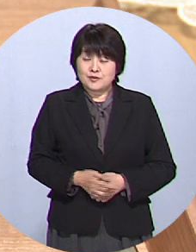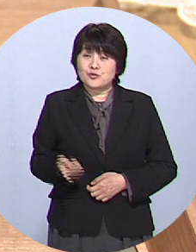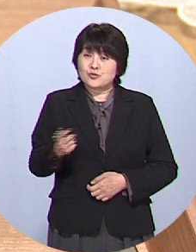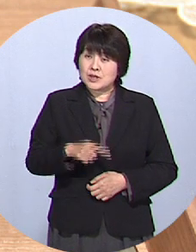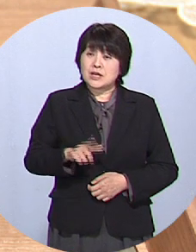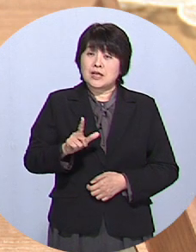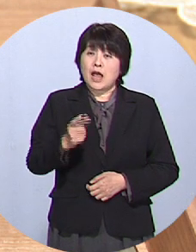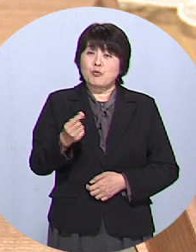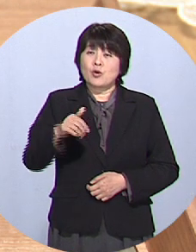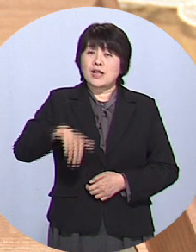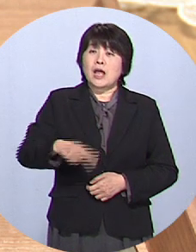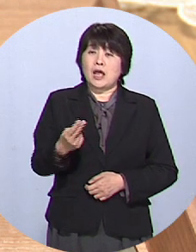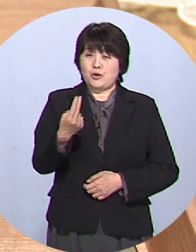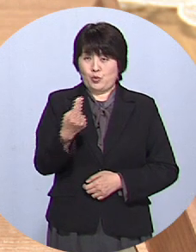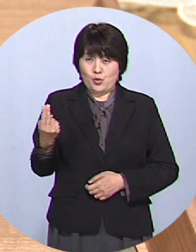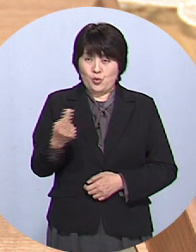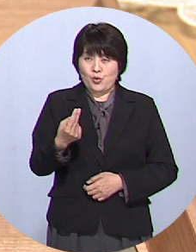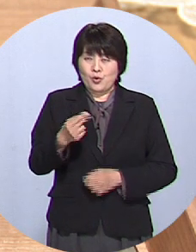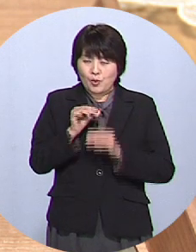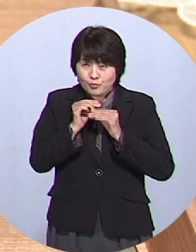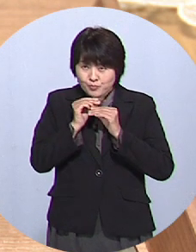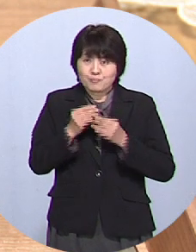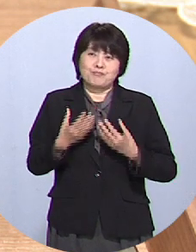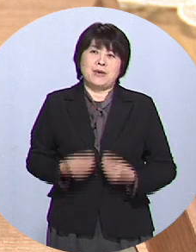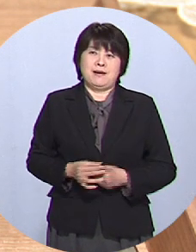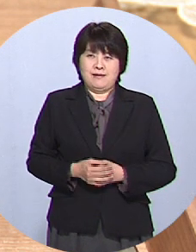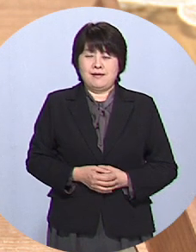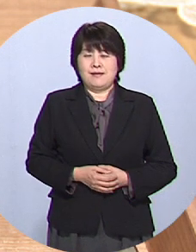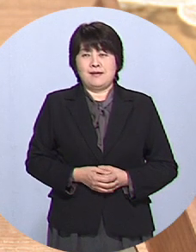続いて自家製レモネードをいただきます。